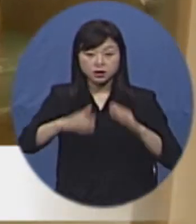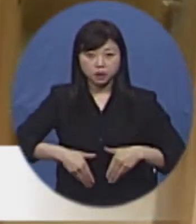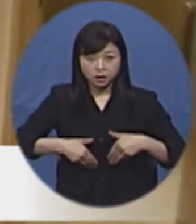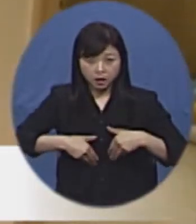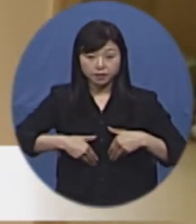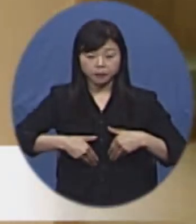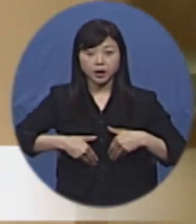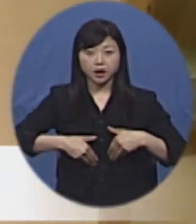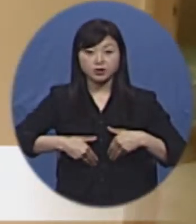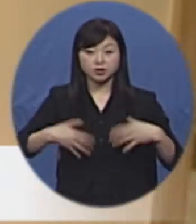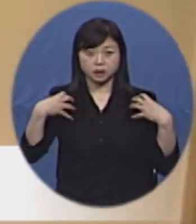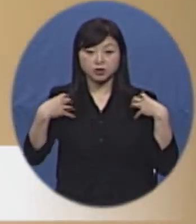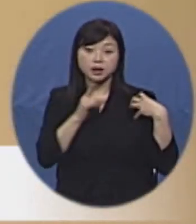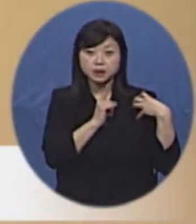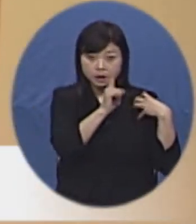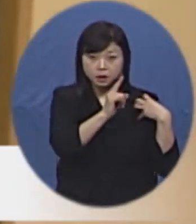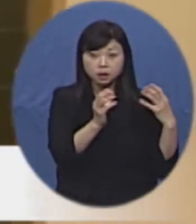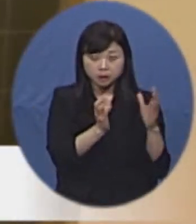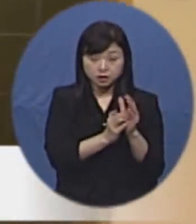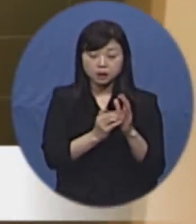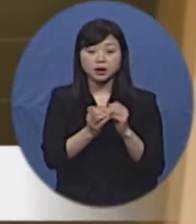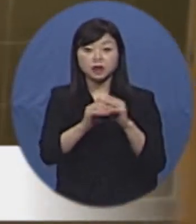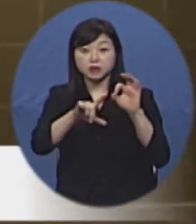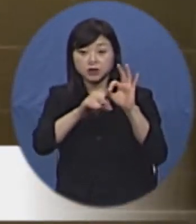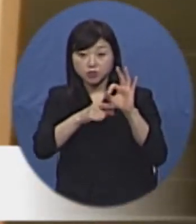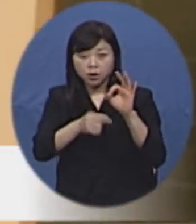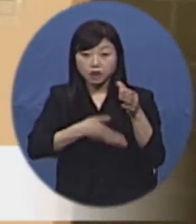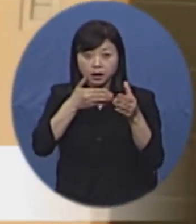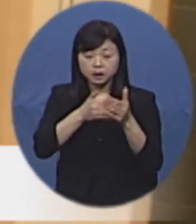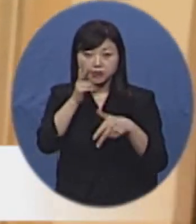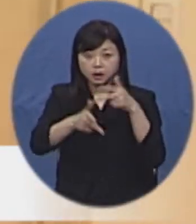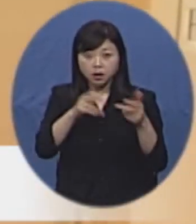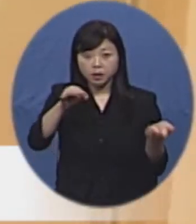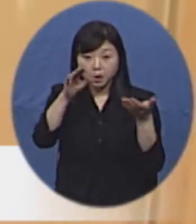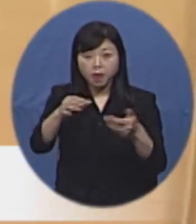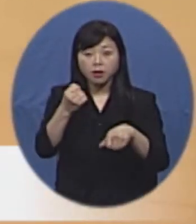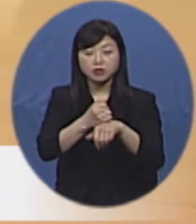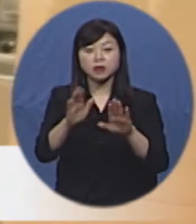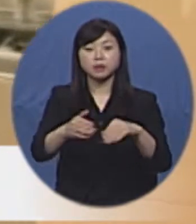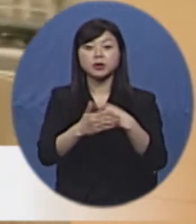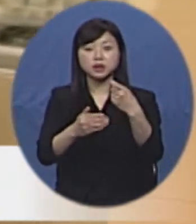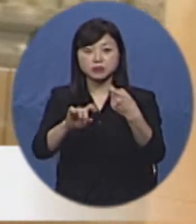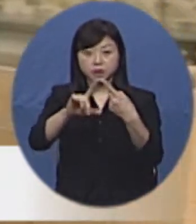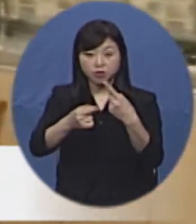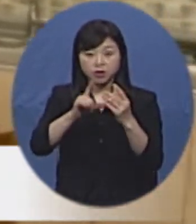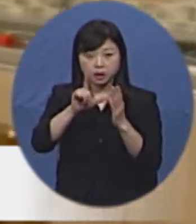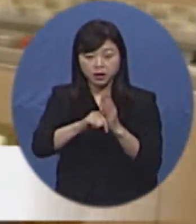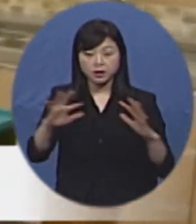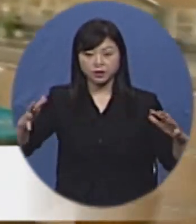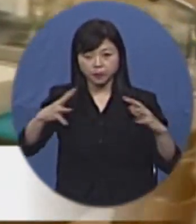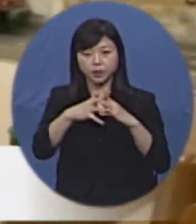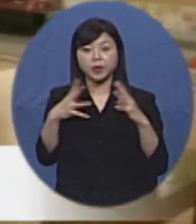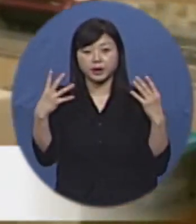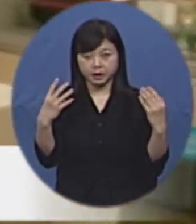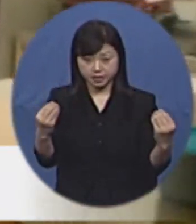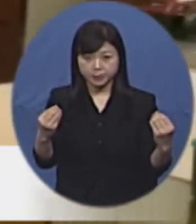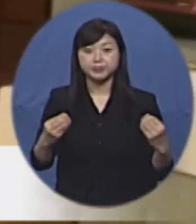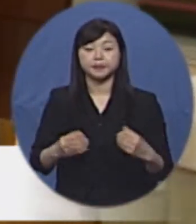하고 10월까지 사업이 추진이 돼서 이번 11월에 완공이 마무리가